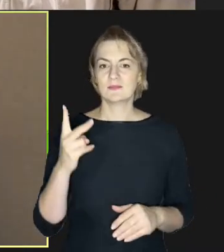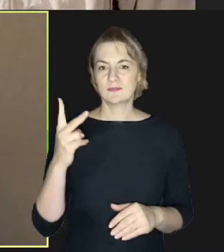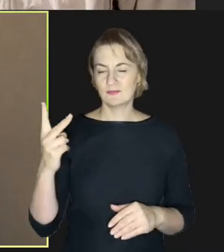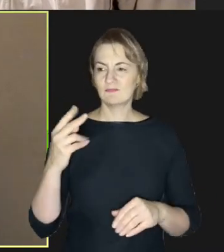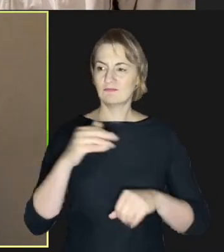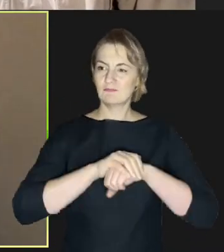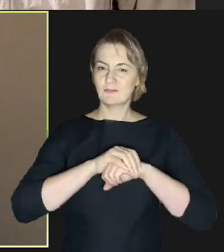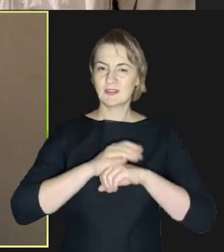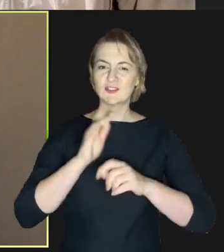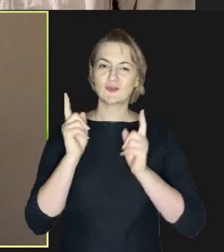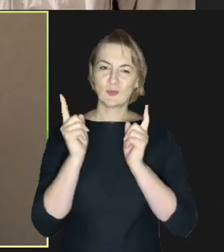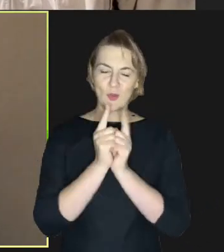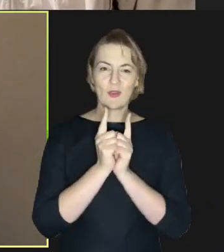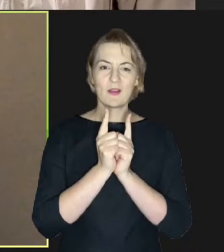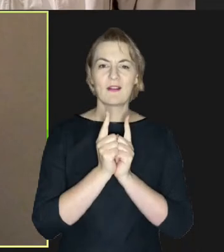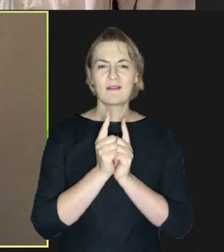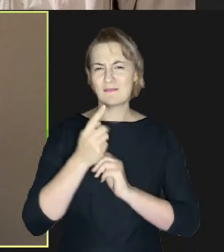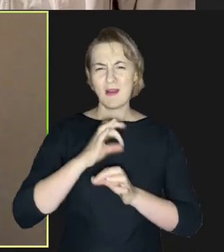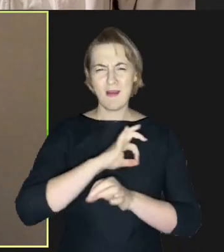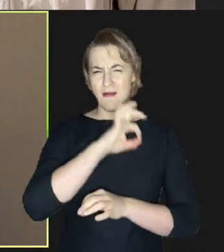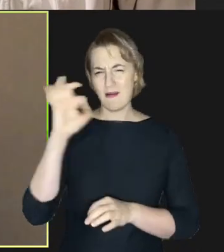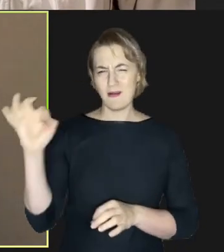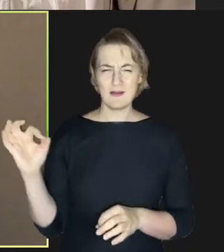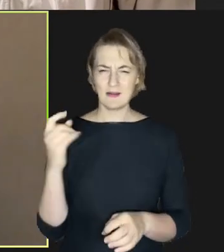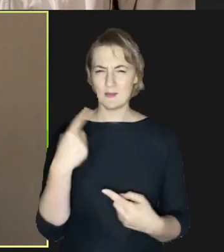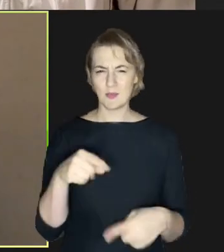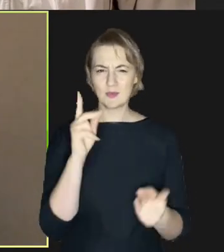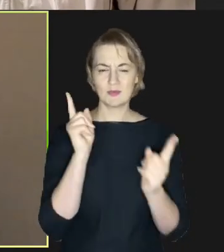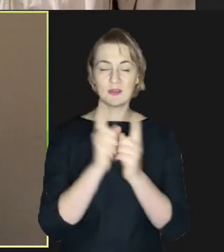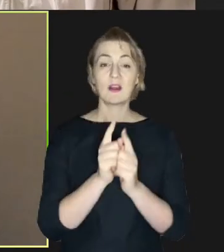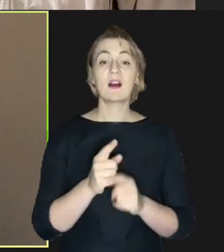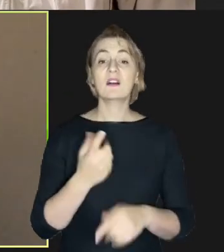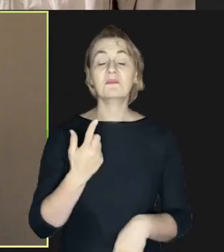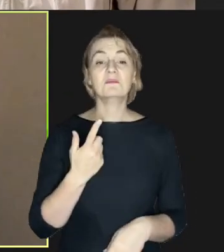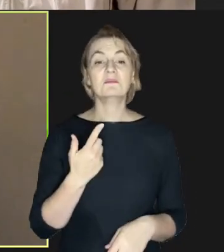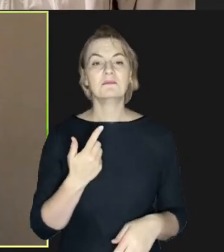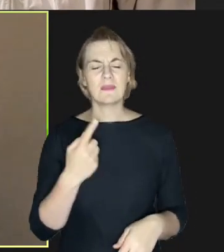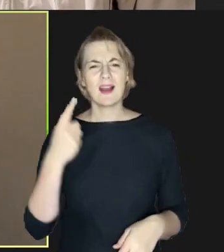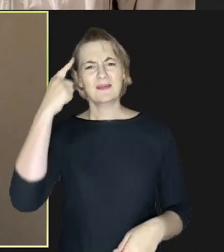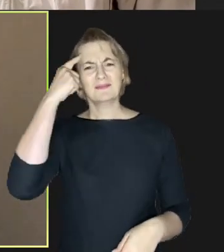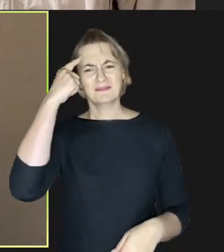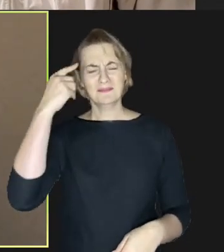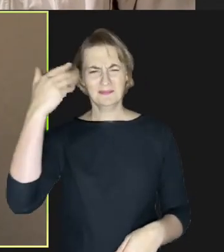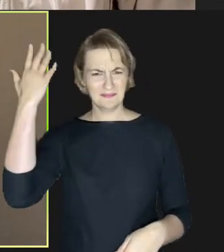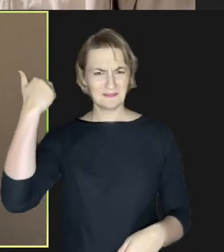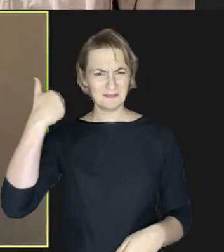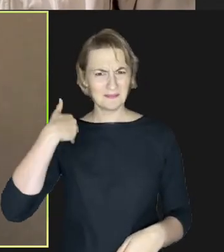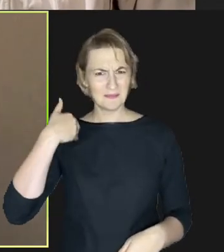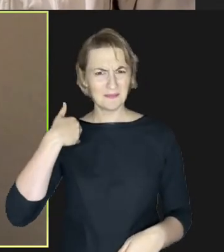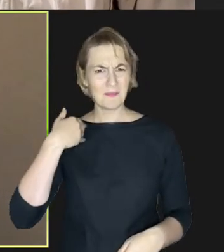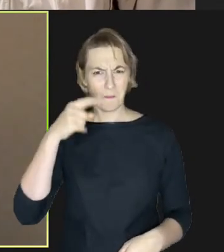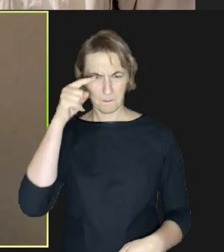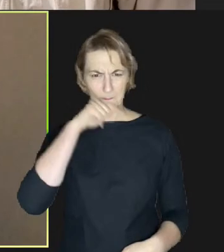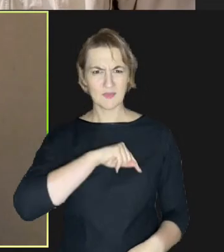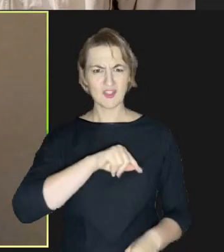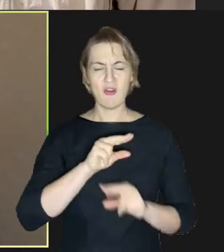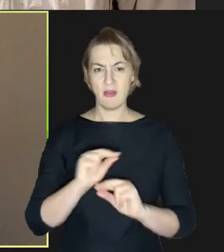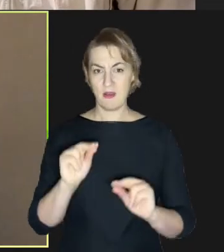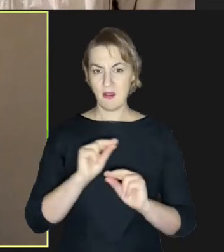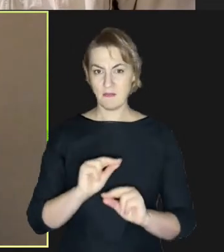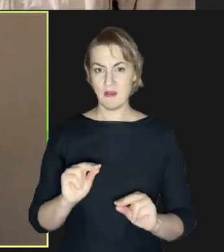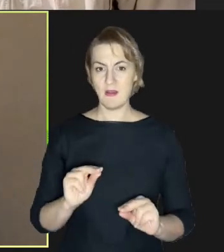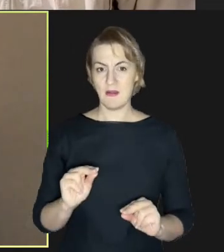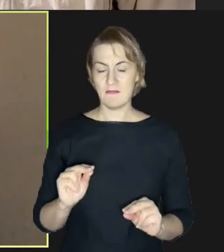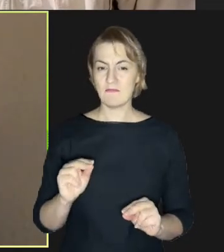się spotyka, dawno się nie widzieli, jeden drugiego pyta, a przypomniałem sobie, że byłeś kiedyś na psychoterapii, tak,